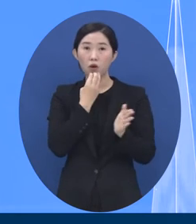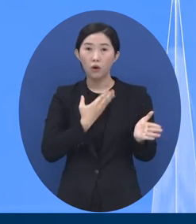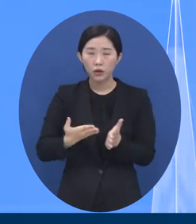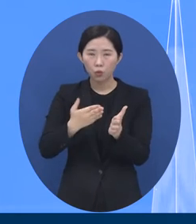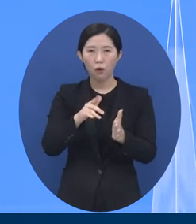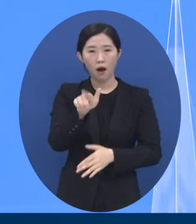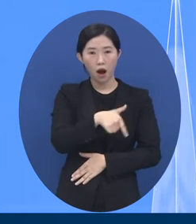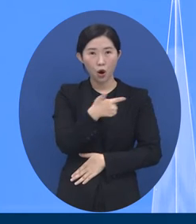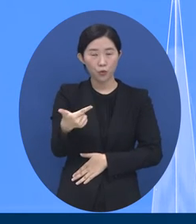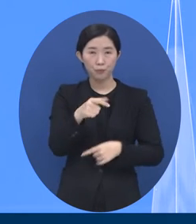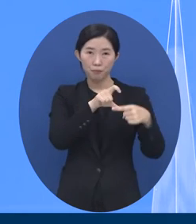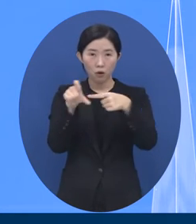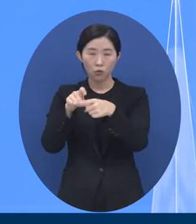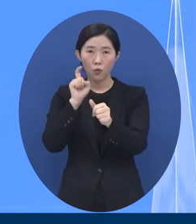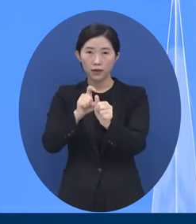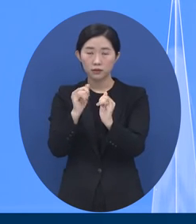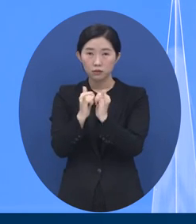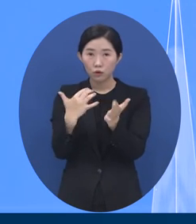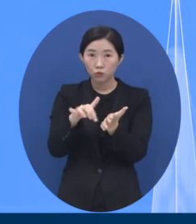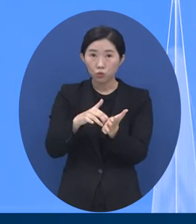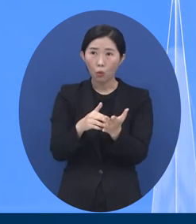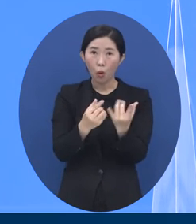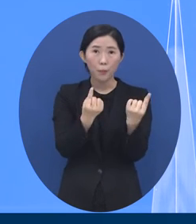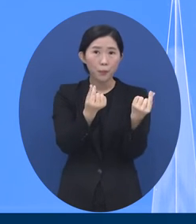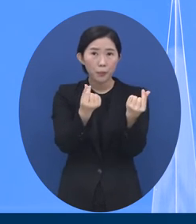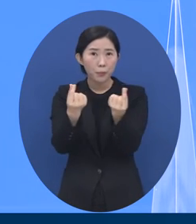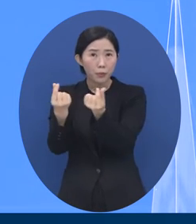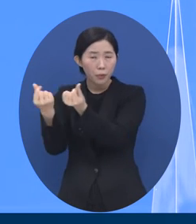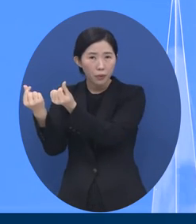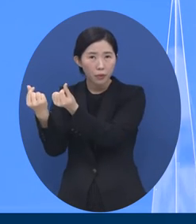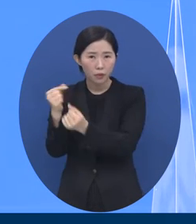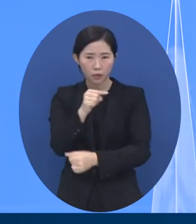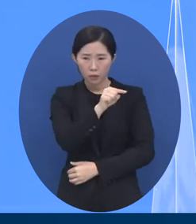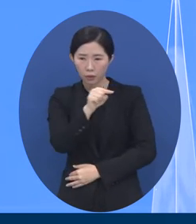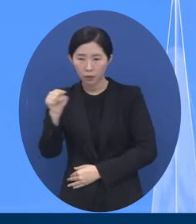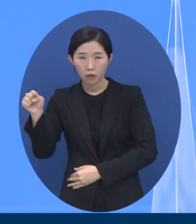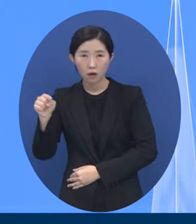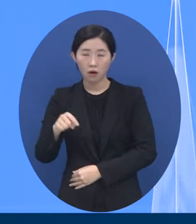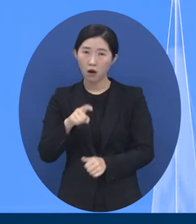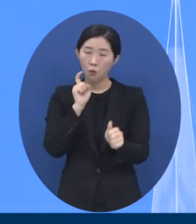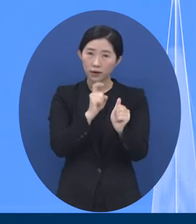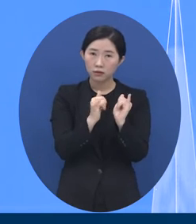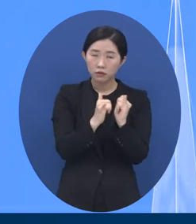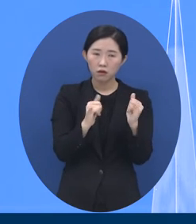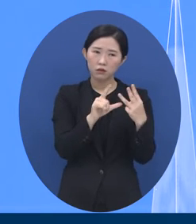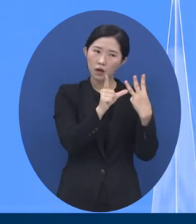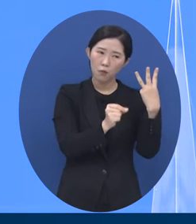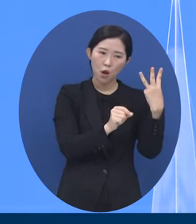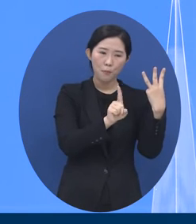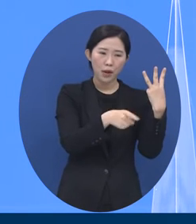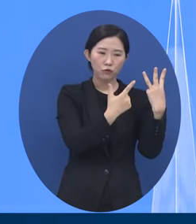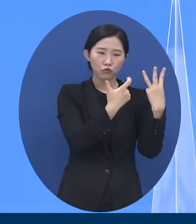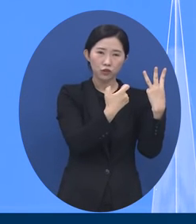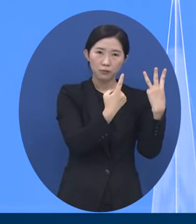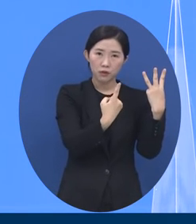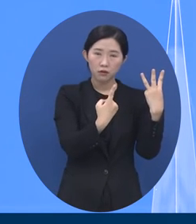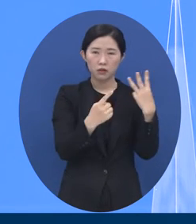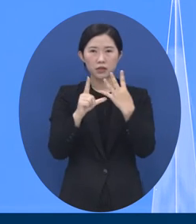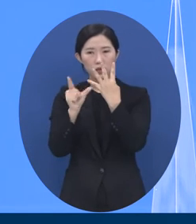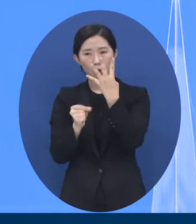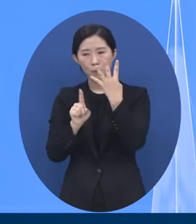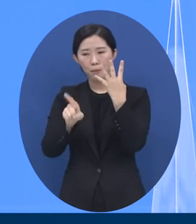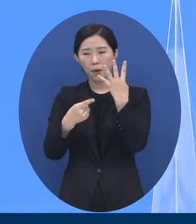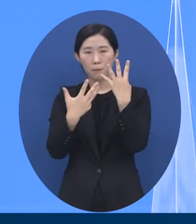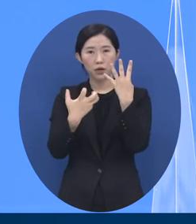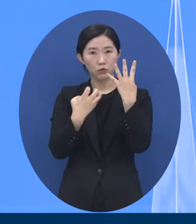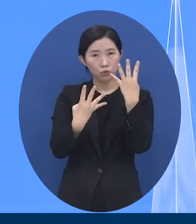일평균 확진자 숫자도 사실 내내 비슷했습니다. 일평균 감염자는 3월에 161명, 4월에